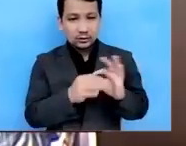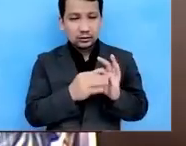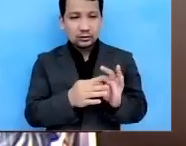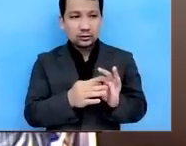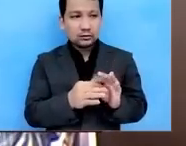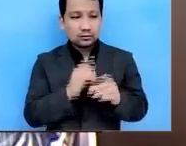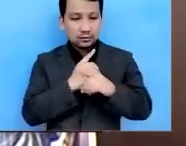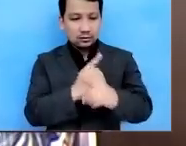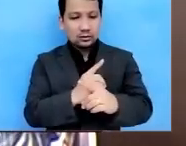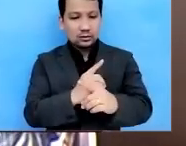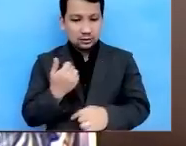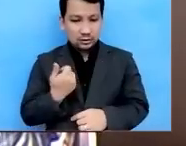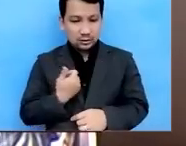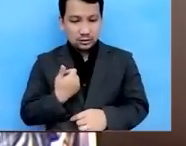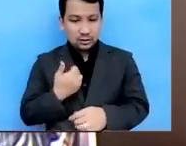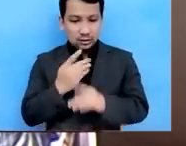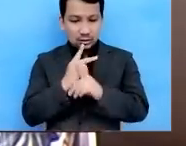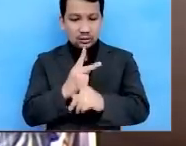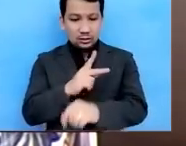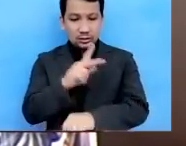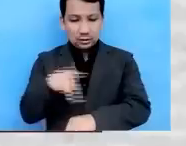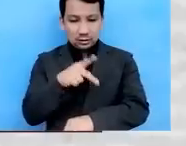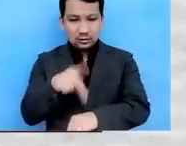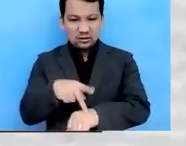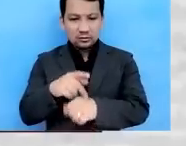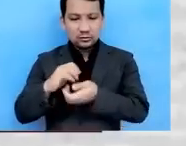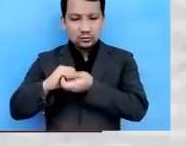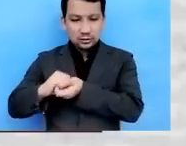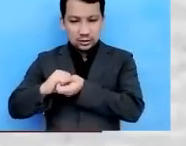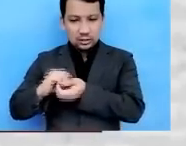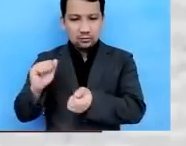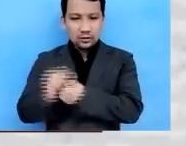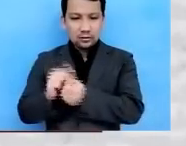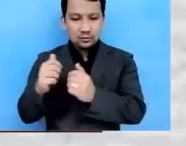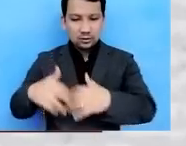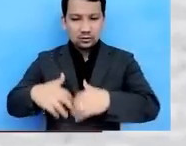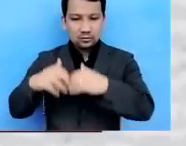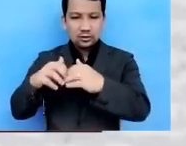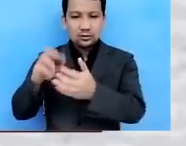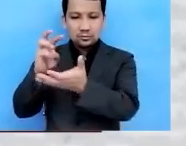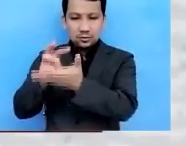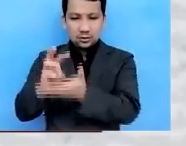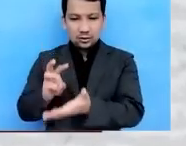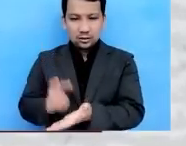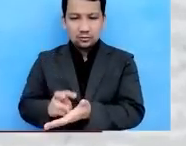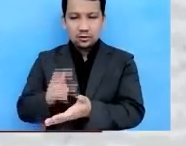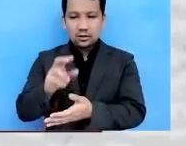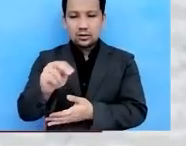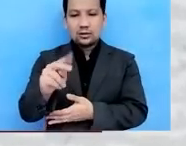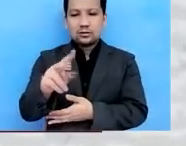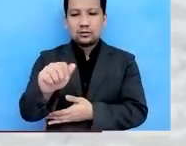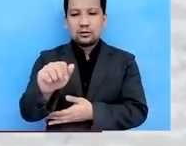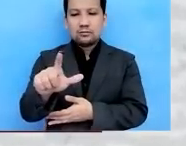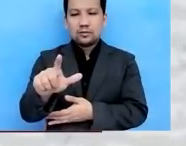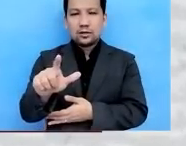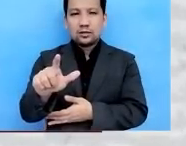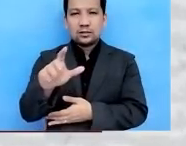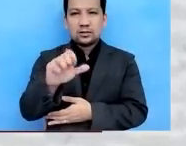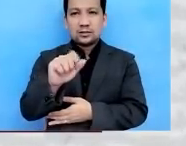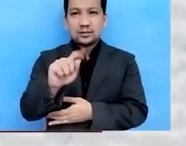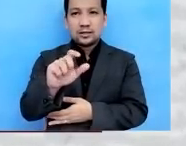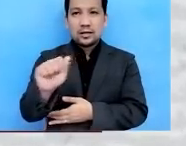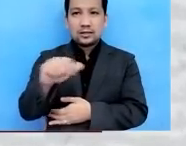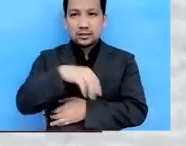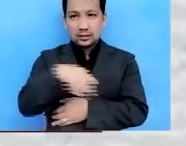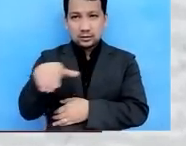defend our country collectively with our allies. Itatayo ang apat na EDCA sites sa Naval Base Camilo Usaya sa Santa Ana, Cagayan,